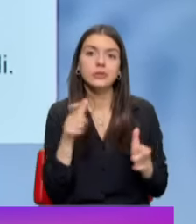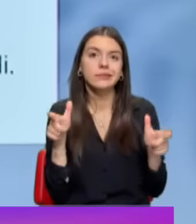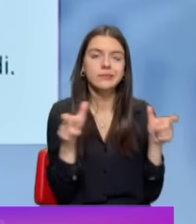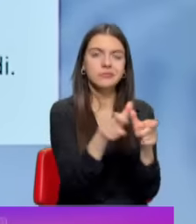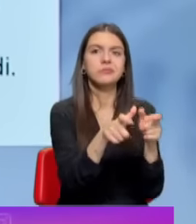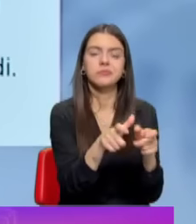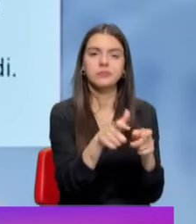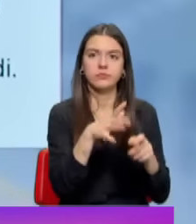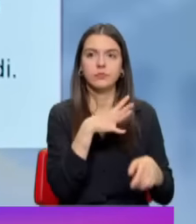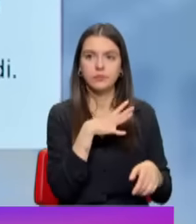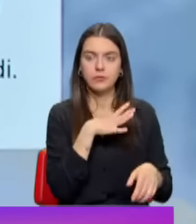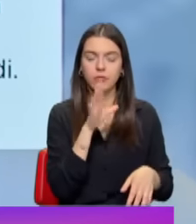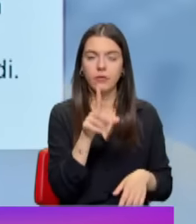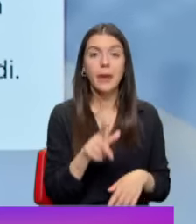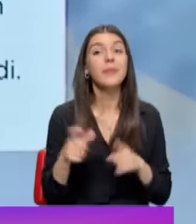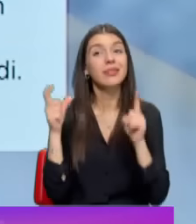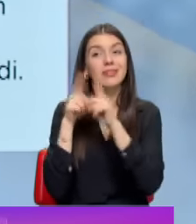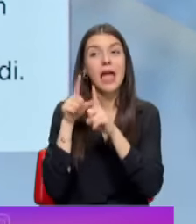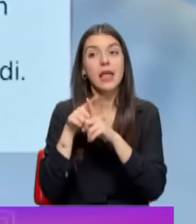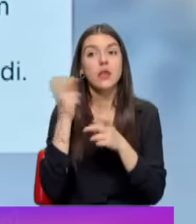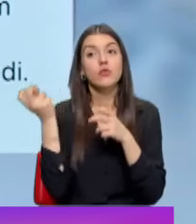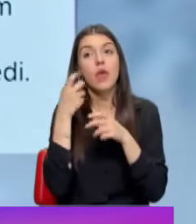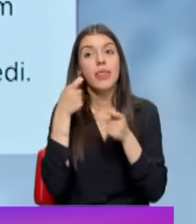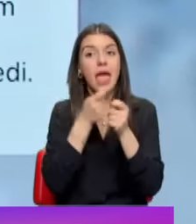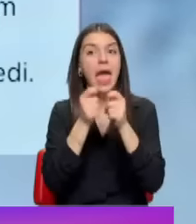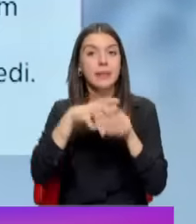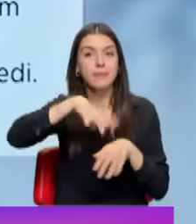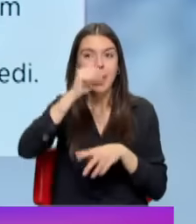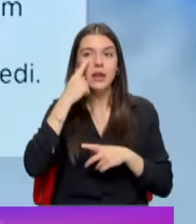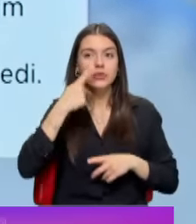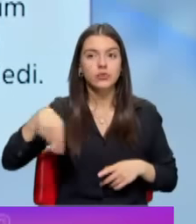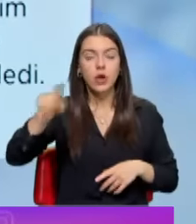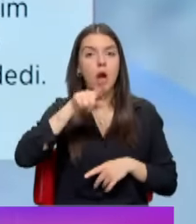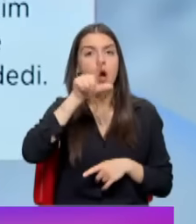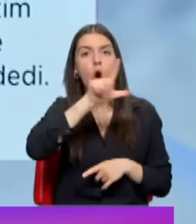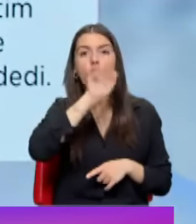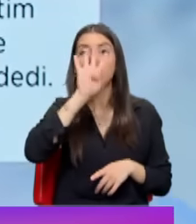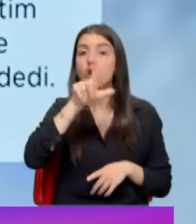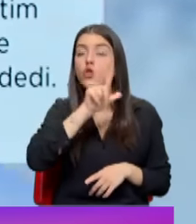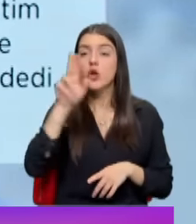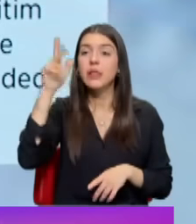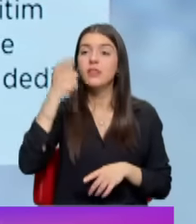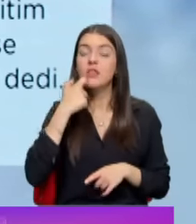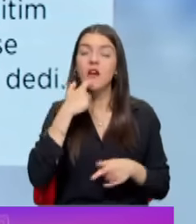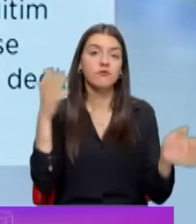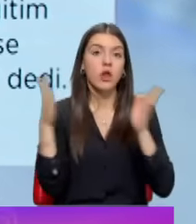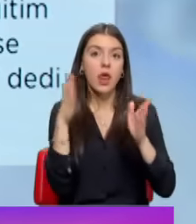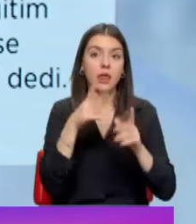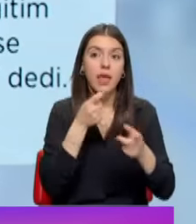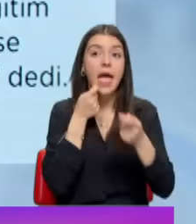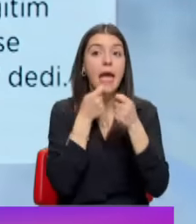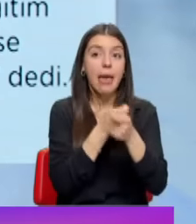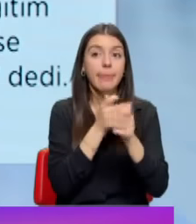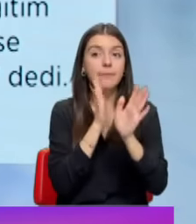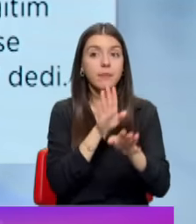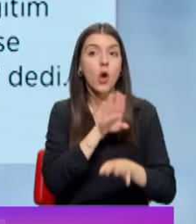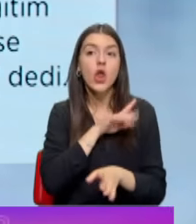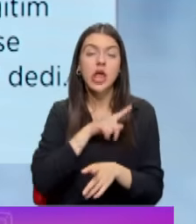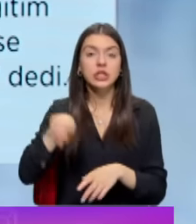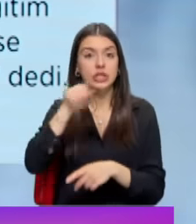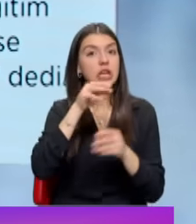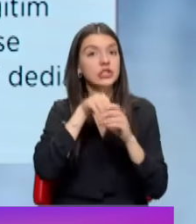sağlandı. Diyanet'in Kur'an Eğitim Merkezleri yönetmeliği yayımlandı. Buna göre 14-17 yaş aralığında örgün eğitime devam eden